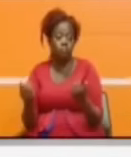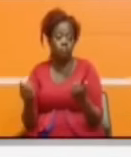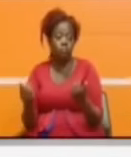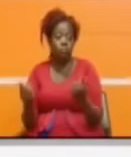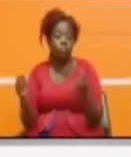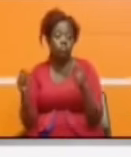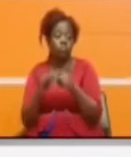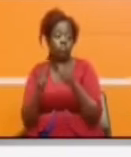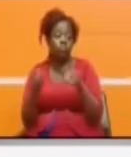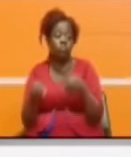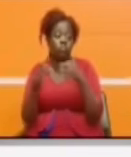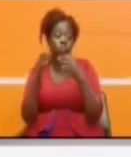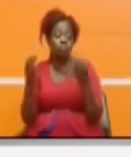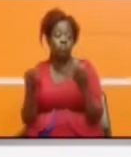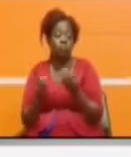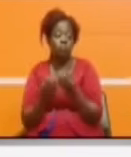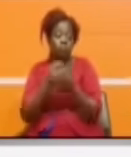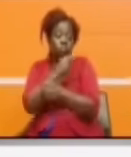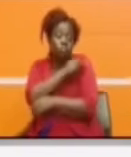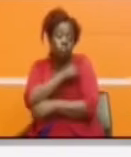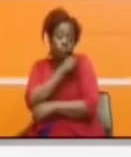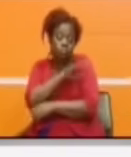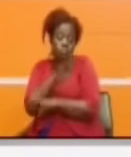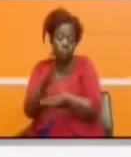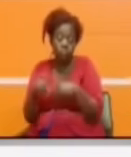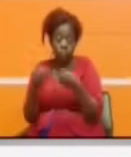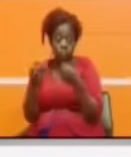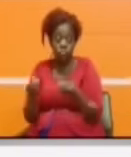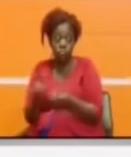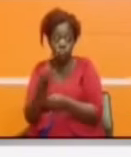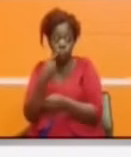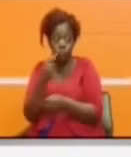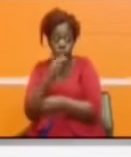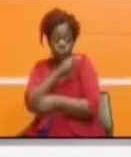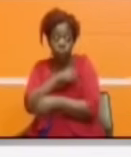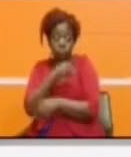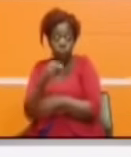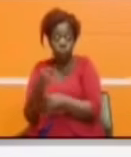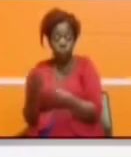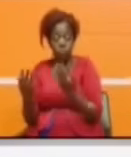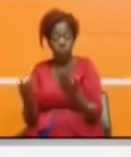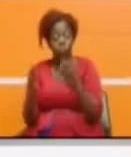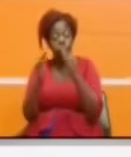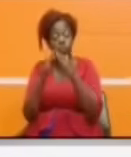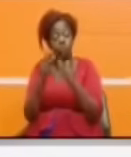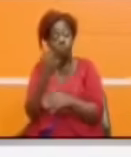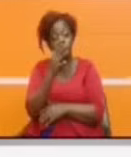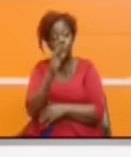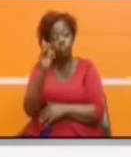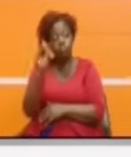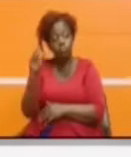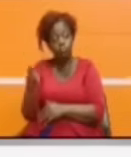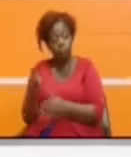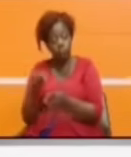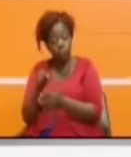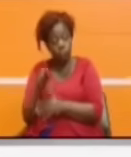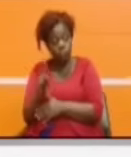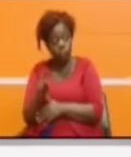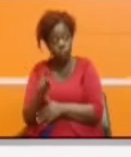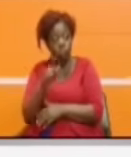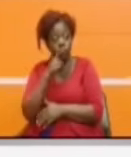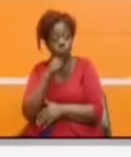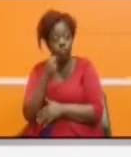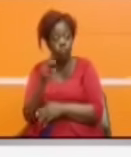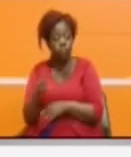yali muwaye family hospital jajjanjabira abaana yali asula mu nnyumba eya 5,000 ng'esasulwa